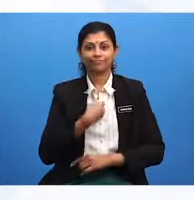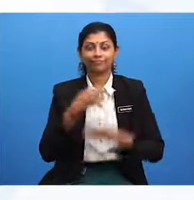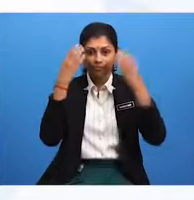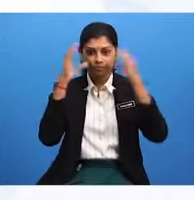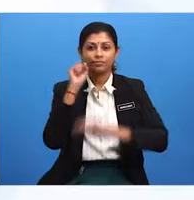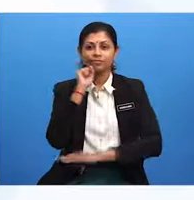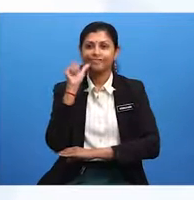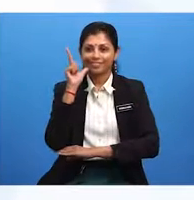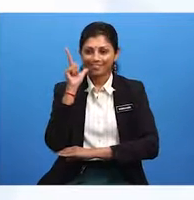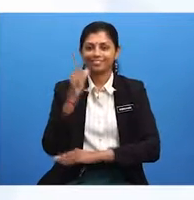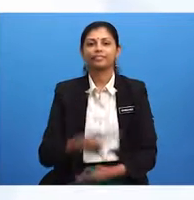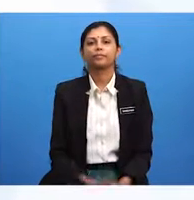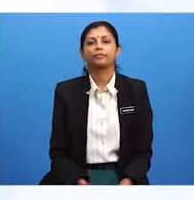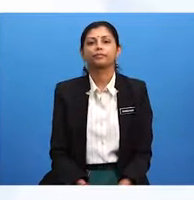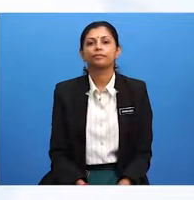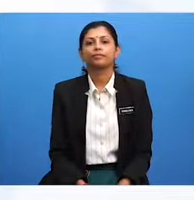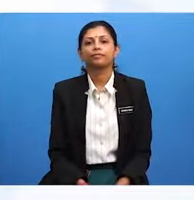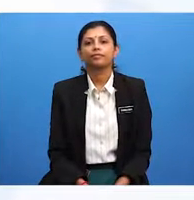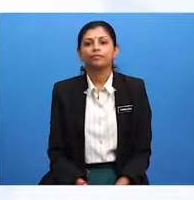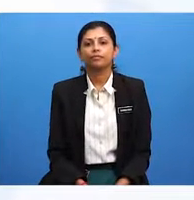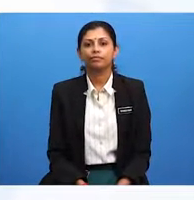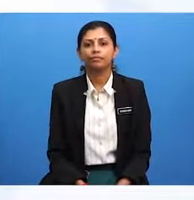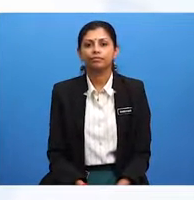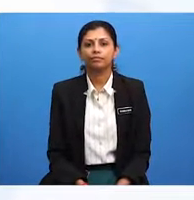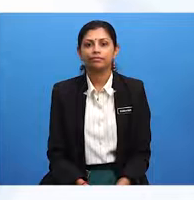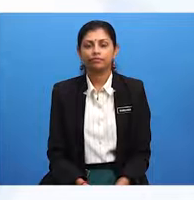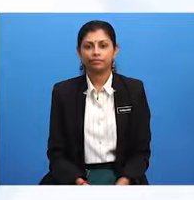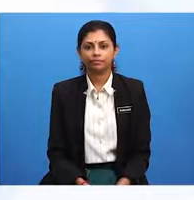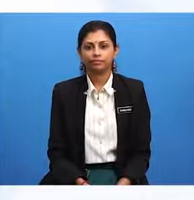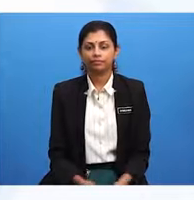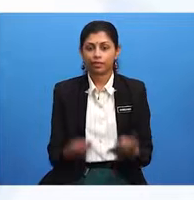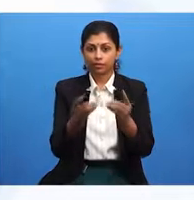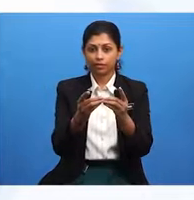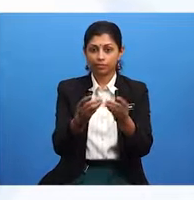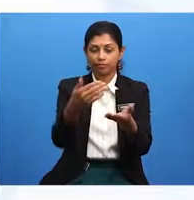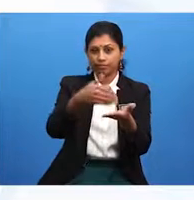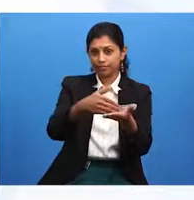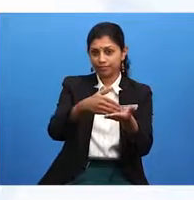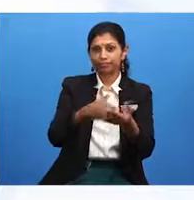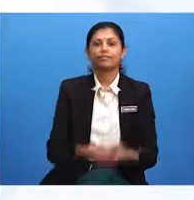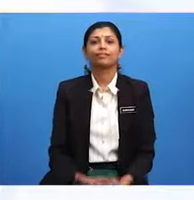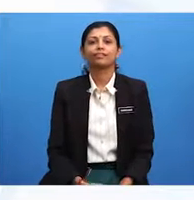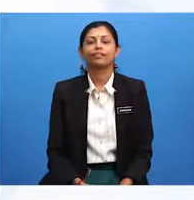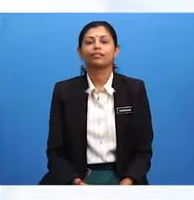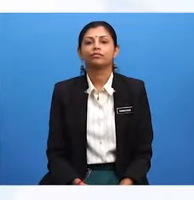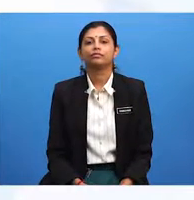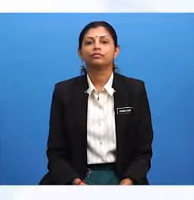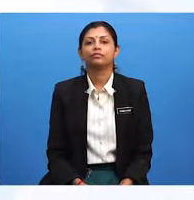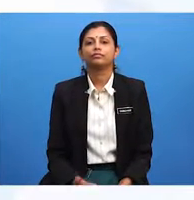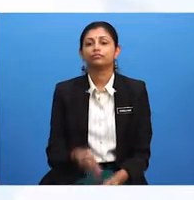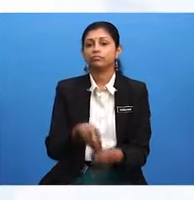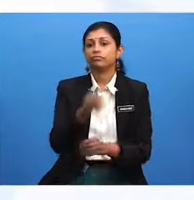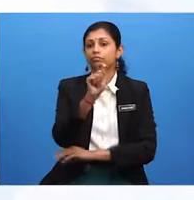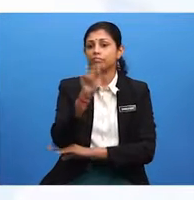SMK Bandar Baru Sentul, Kuala Lumpur. Bertemu kita sekali lagi di rancangan